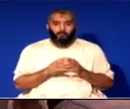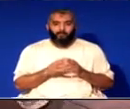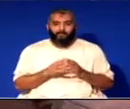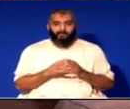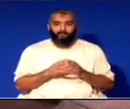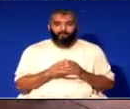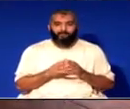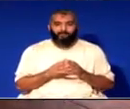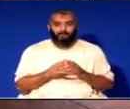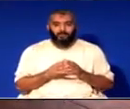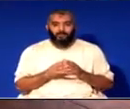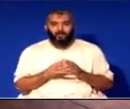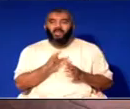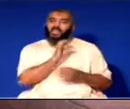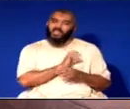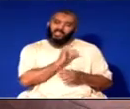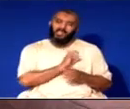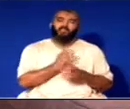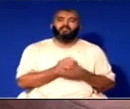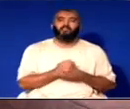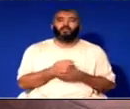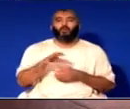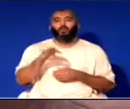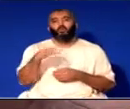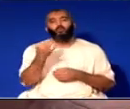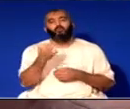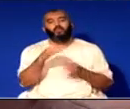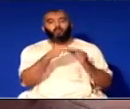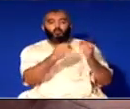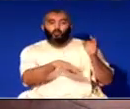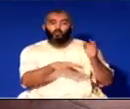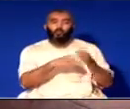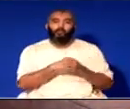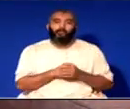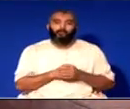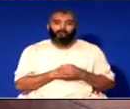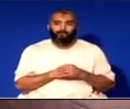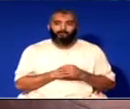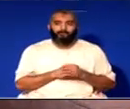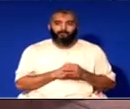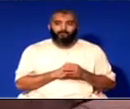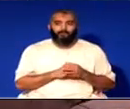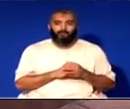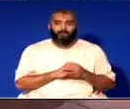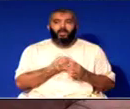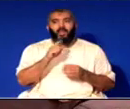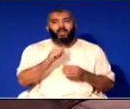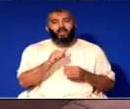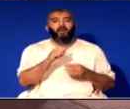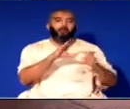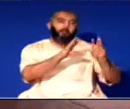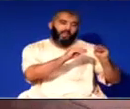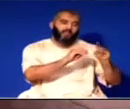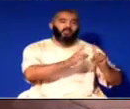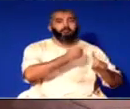تدرك، ولكن يحاول الإنسان يسدد وقاربه. قال سيدي معليش هذو الناس مضروا يجوا في جهة معينة، دير لهم مكان، خص لهم